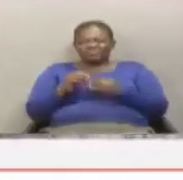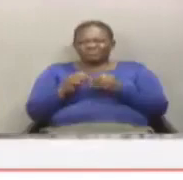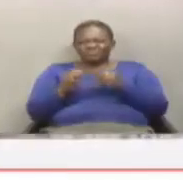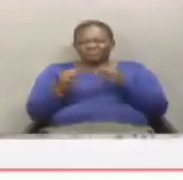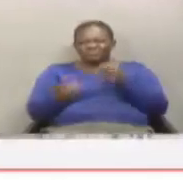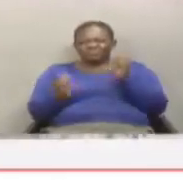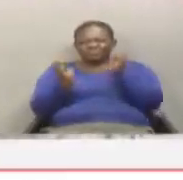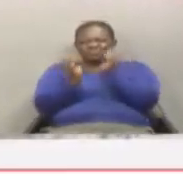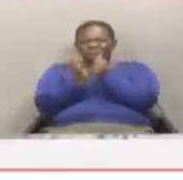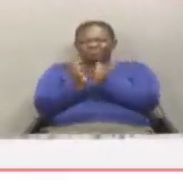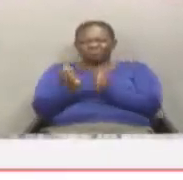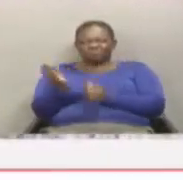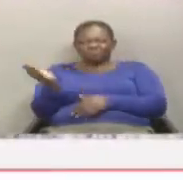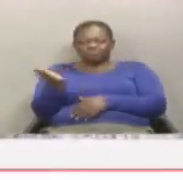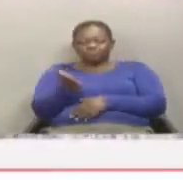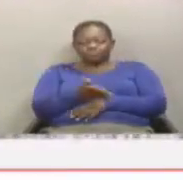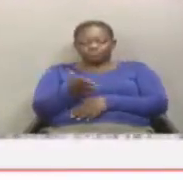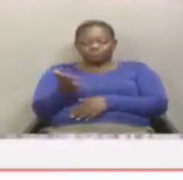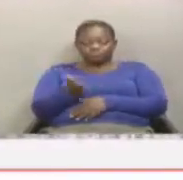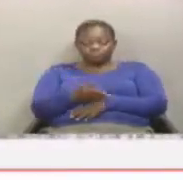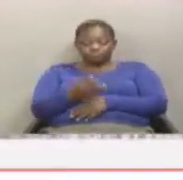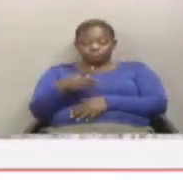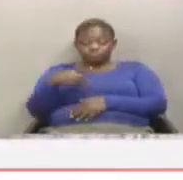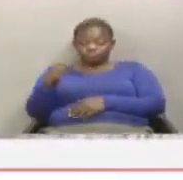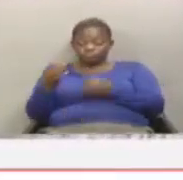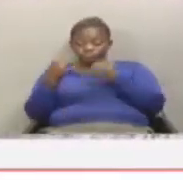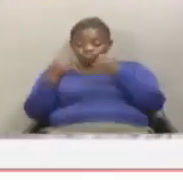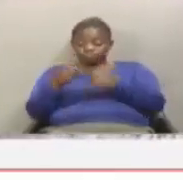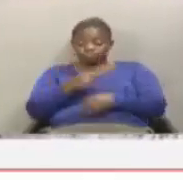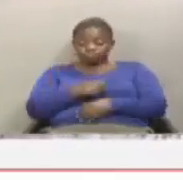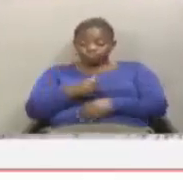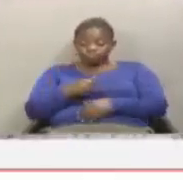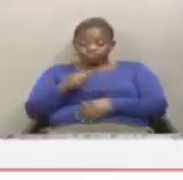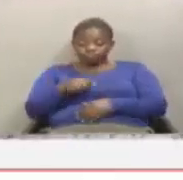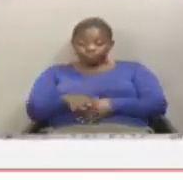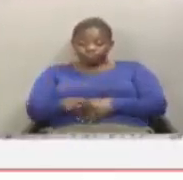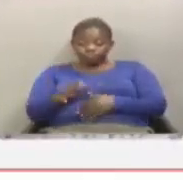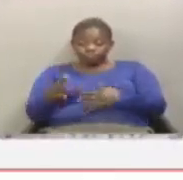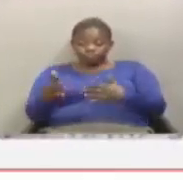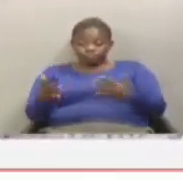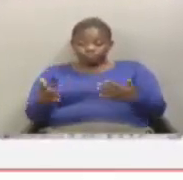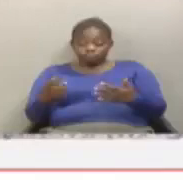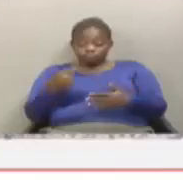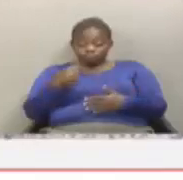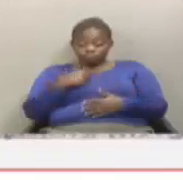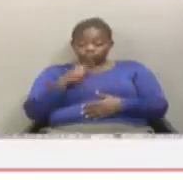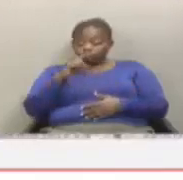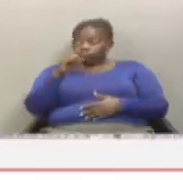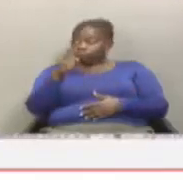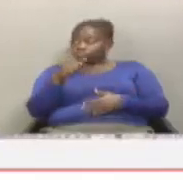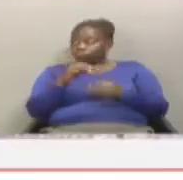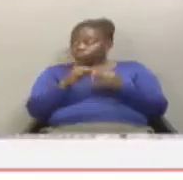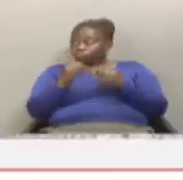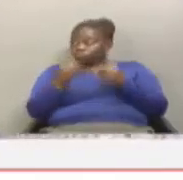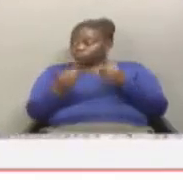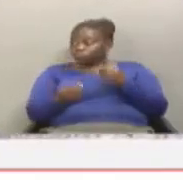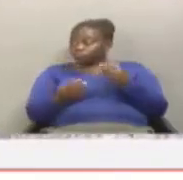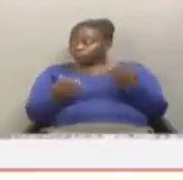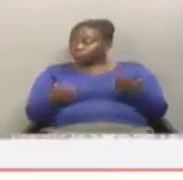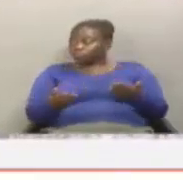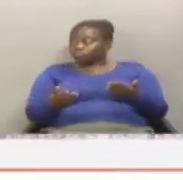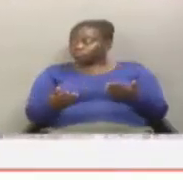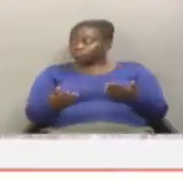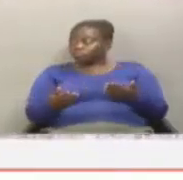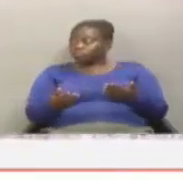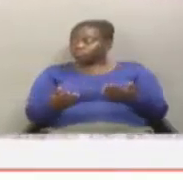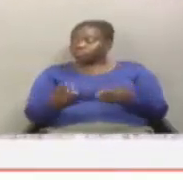kukwata nkutemeeteme era genda ogambe enyogo myaka 2 nga bukyala naye nga tenze mutulo ate kati wano tuzeewo gwa